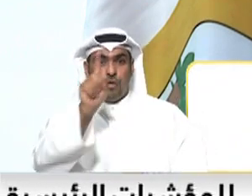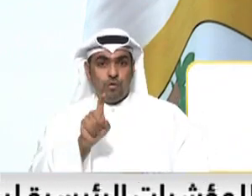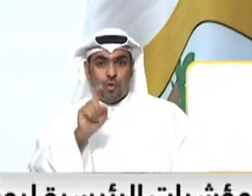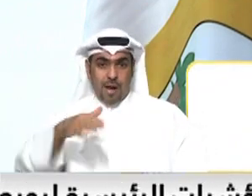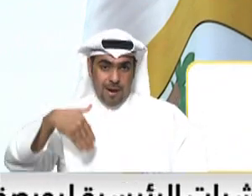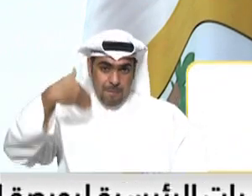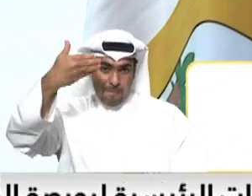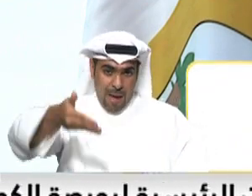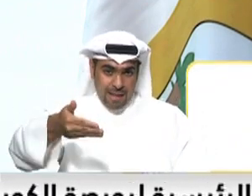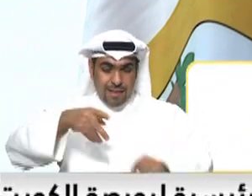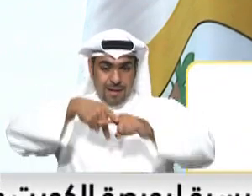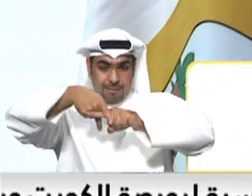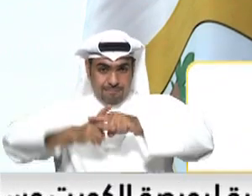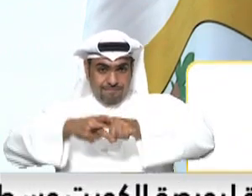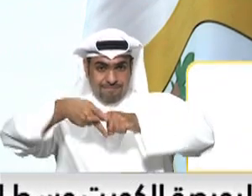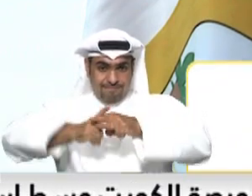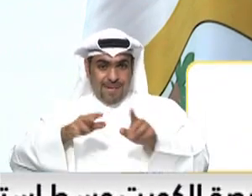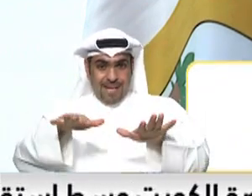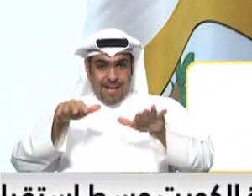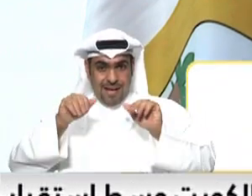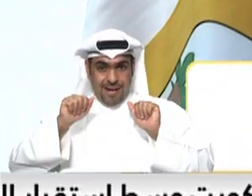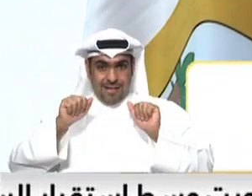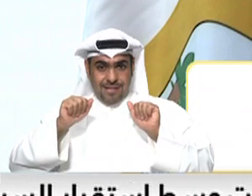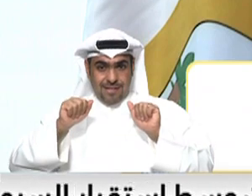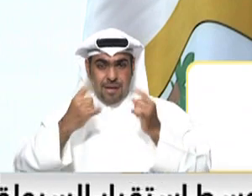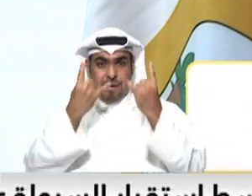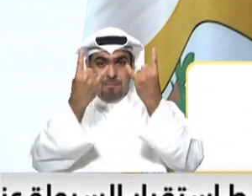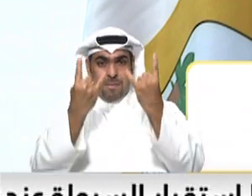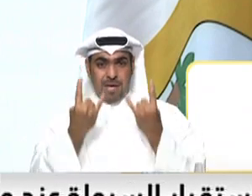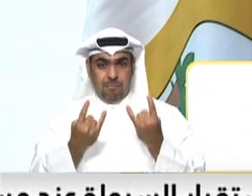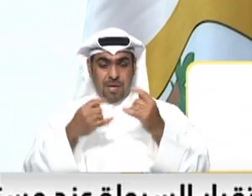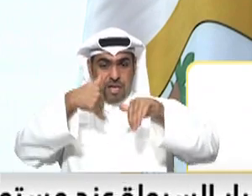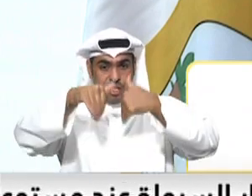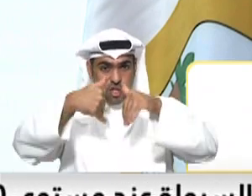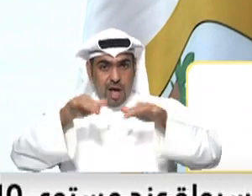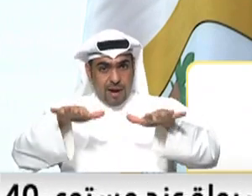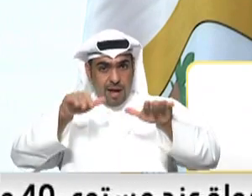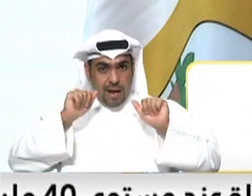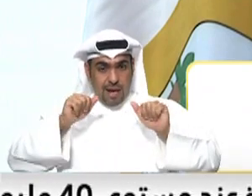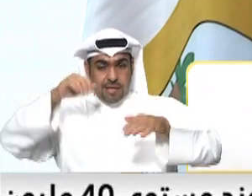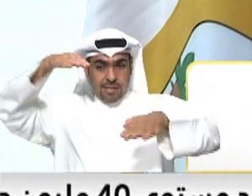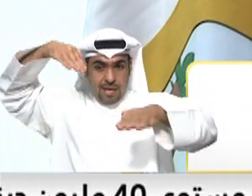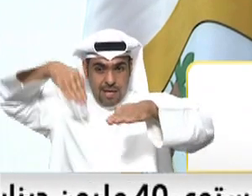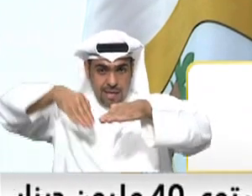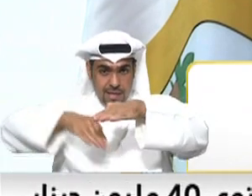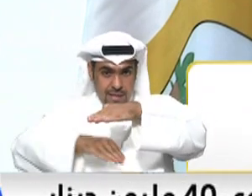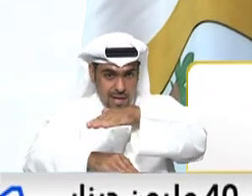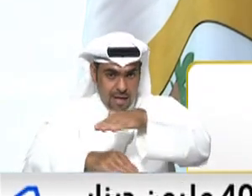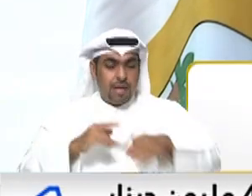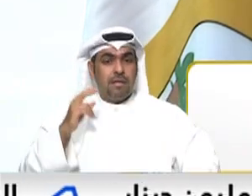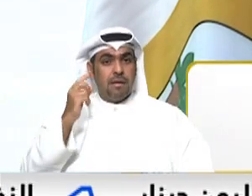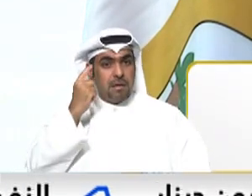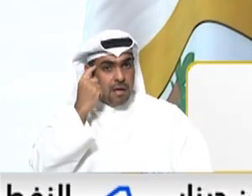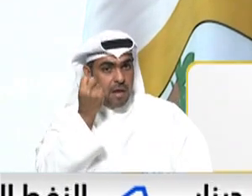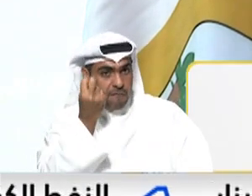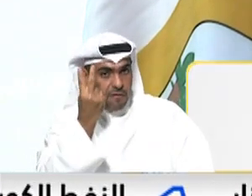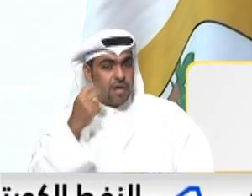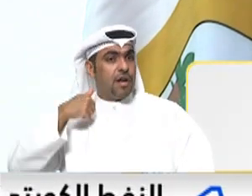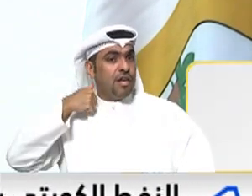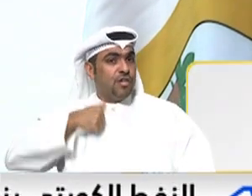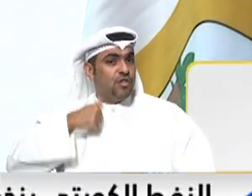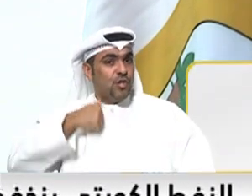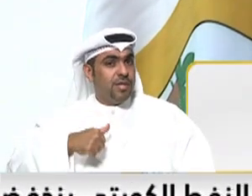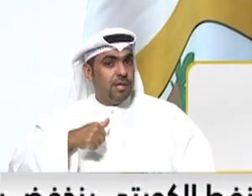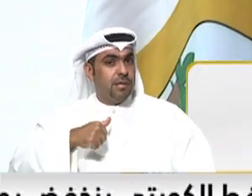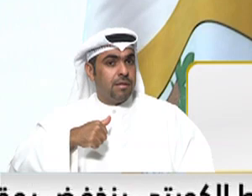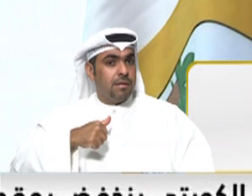بعد ما يتم فتح التقاطع عمل جميع الإصلاحات الإنشائية في الموقع، هناك فكرة